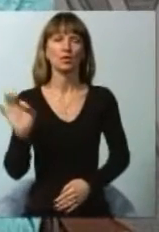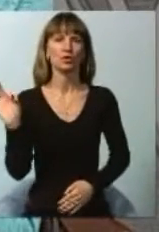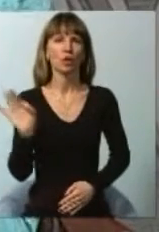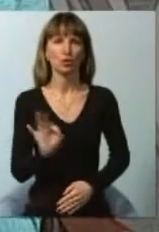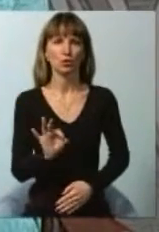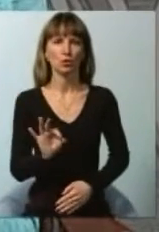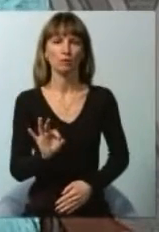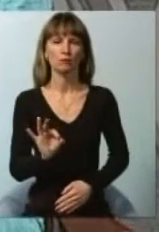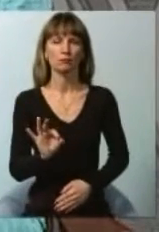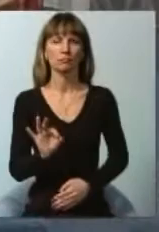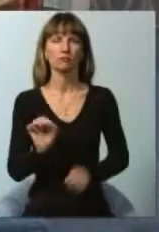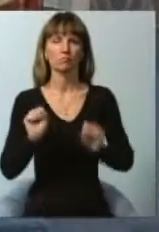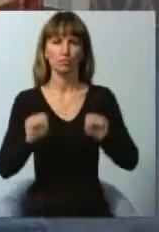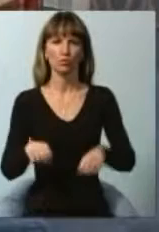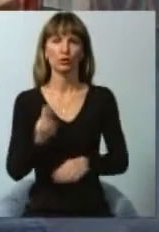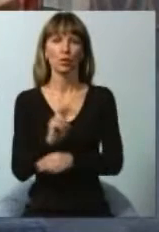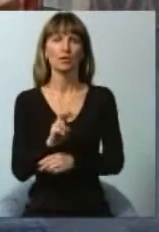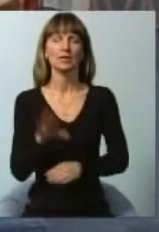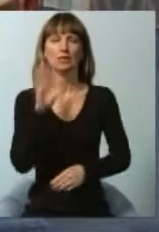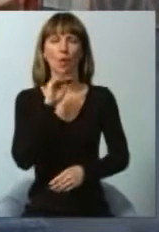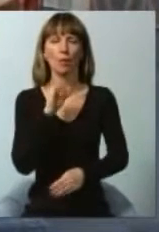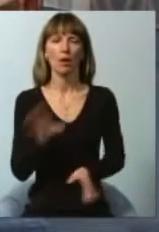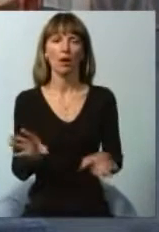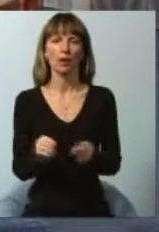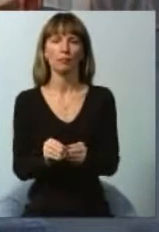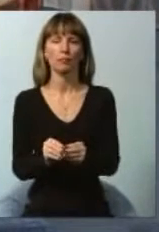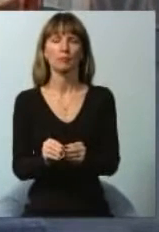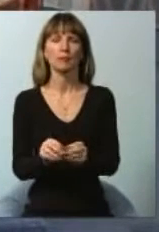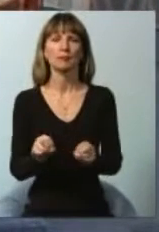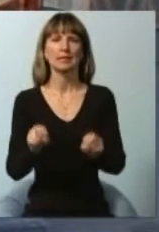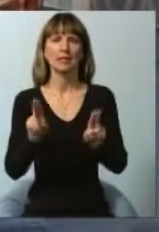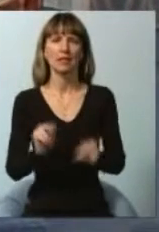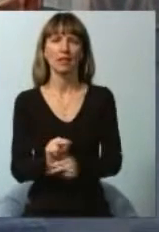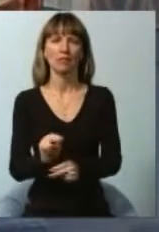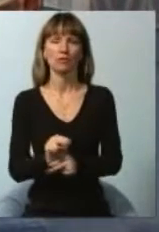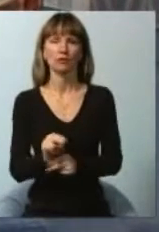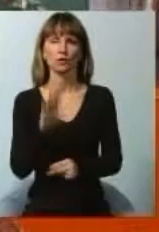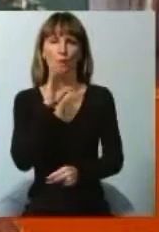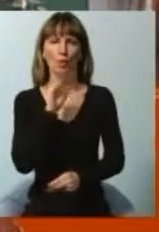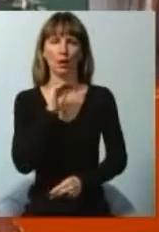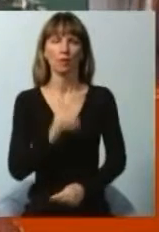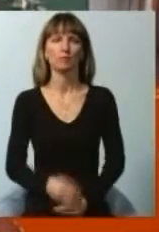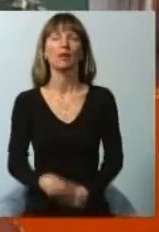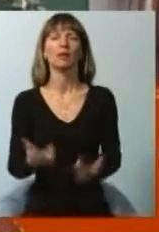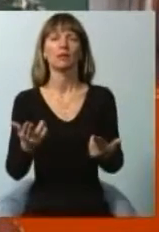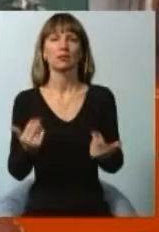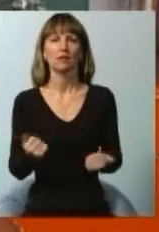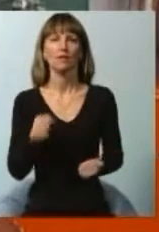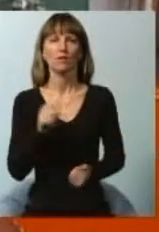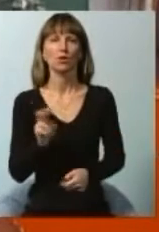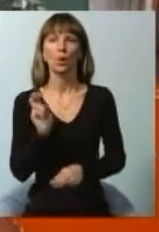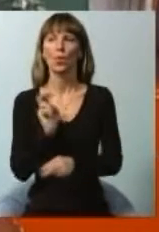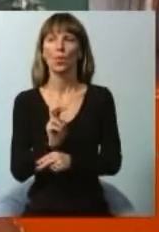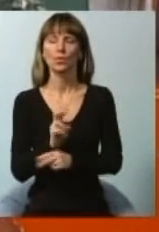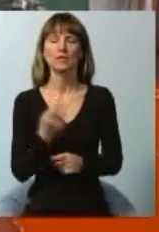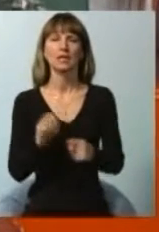часто можуть ходити із собаками. Спеціально навченими цуциками. Так, вони ходять